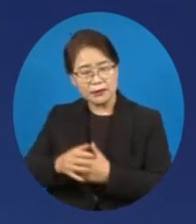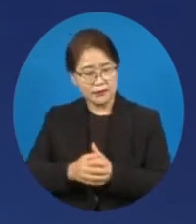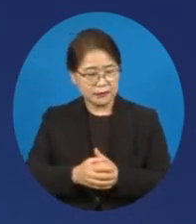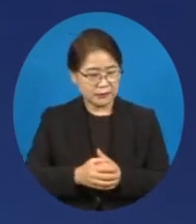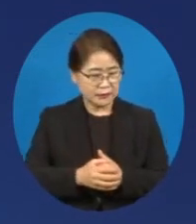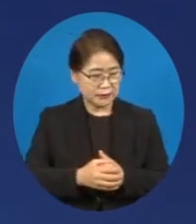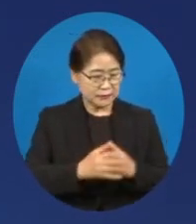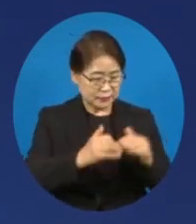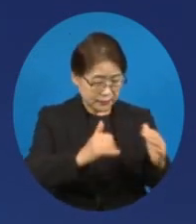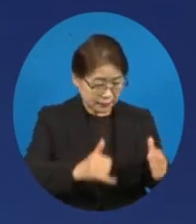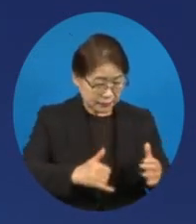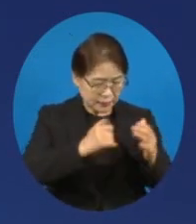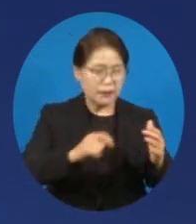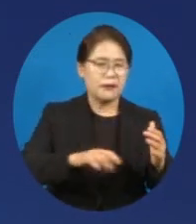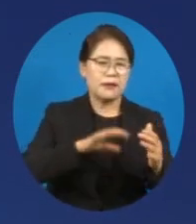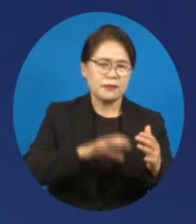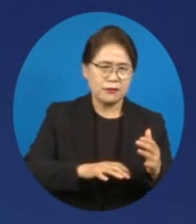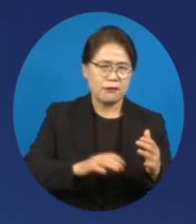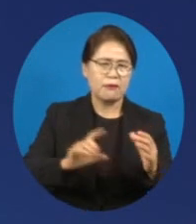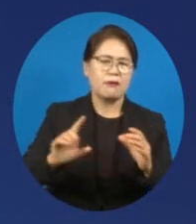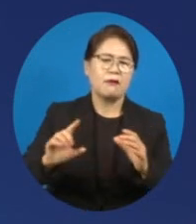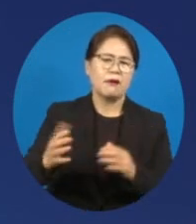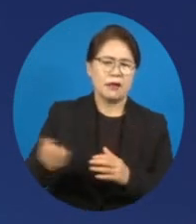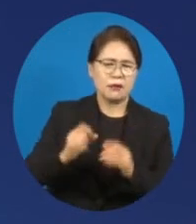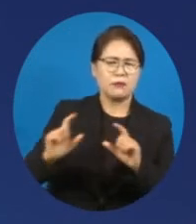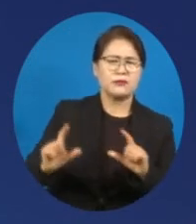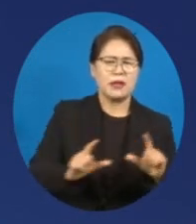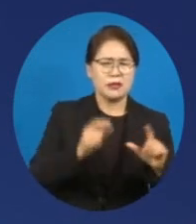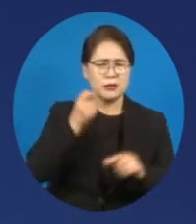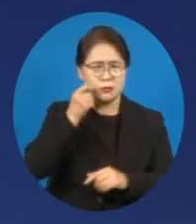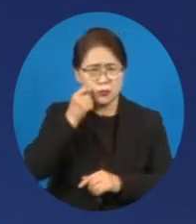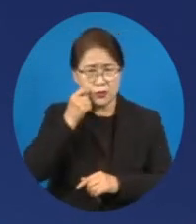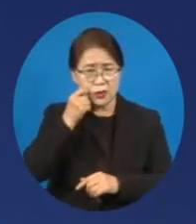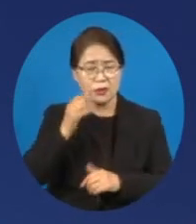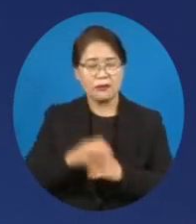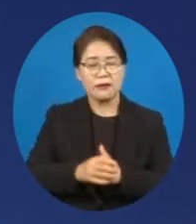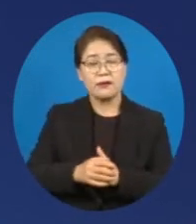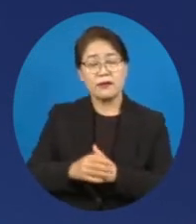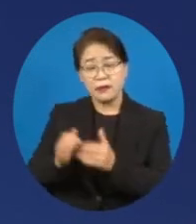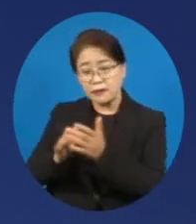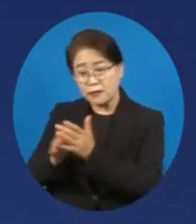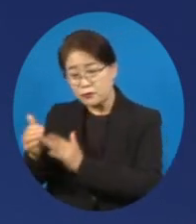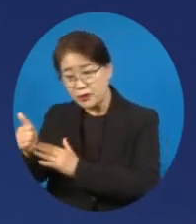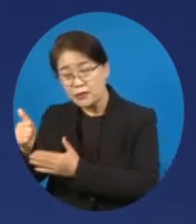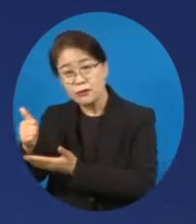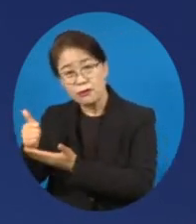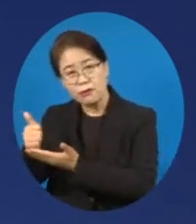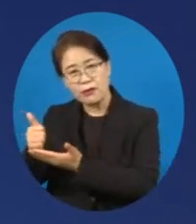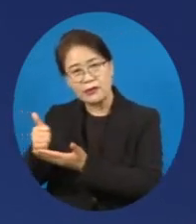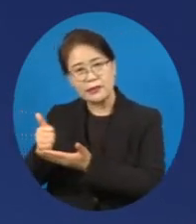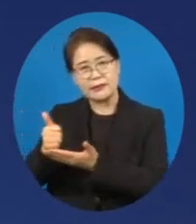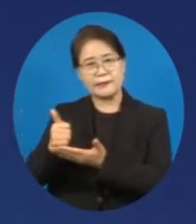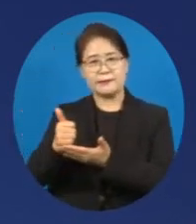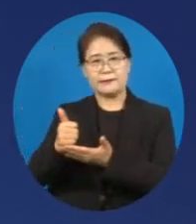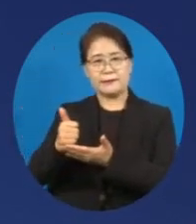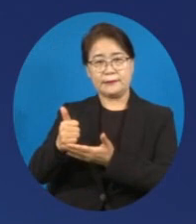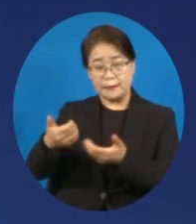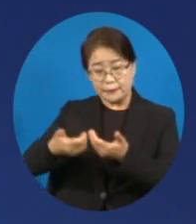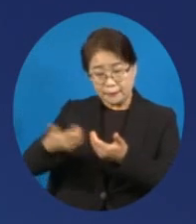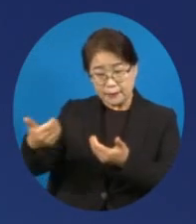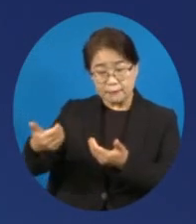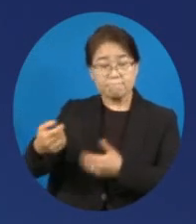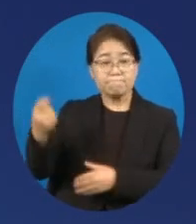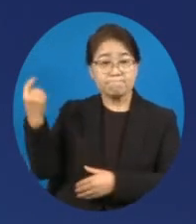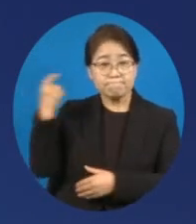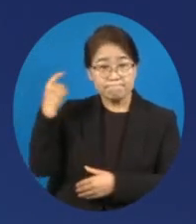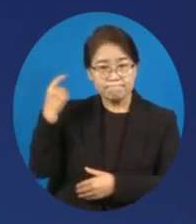속에서 누리지 못하며 살고 있다는 것입니다 예수님은요 자신이 떠나신다는 소식을